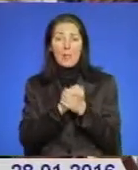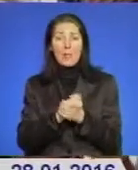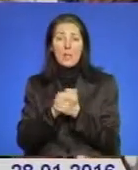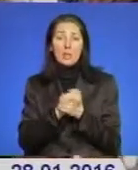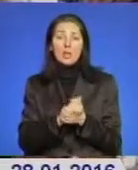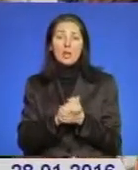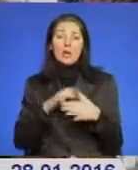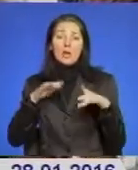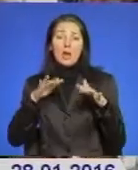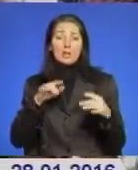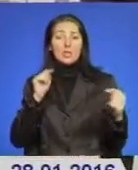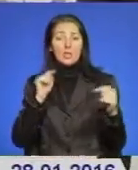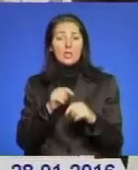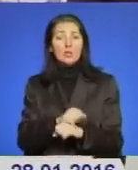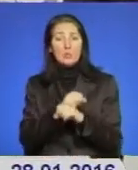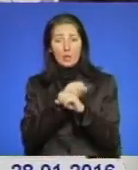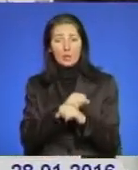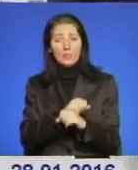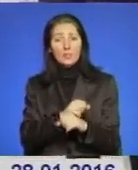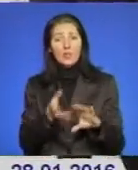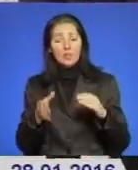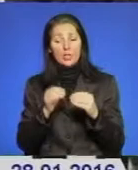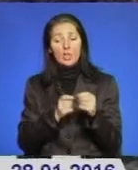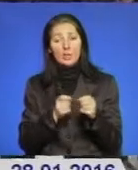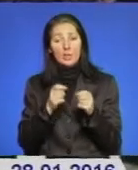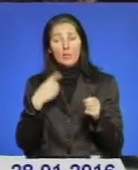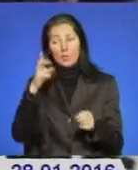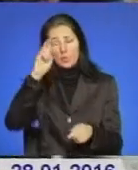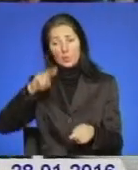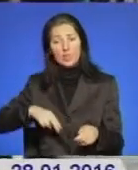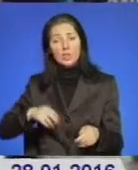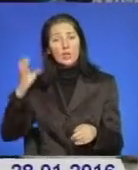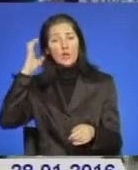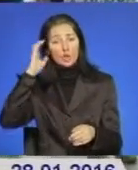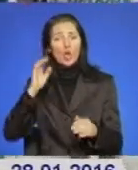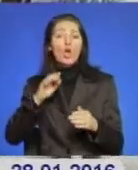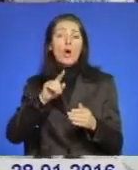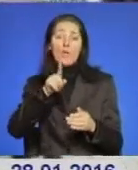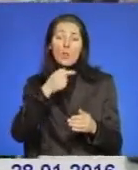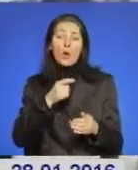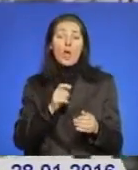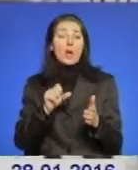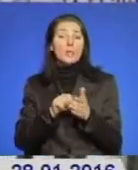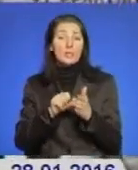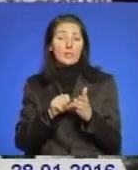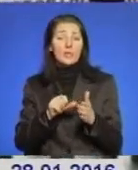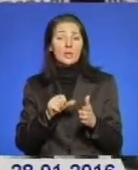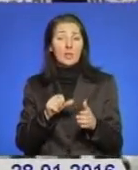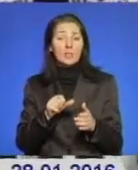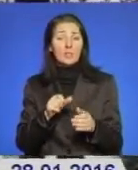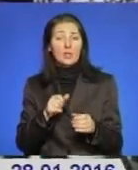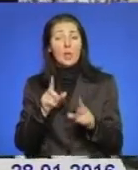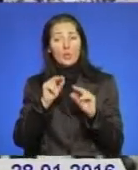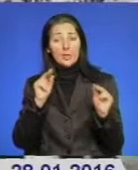Мирна акція протесту, пікет. В результаті керівництво облдержадміністрації вислухало вимоги працівників та пообіцяли, що очільник